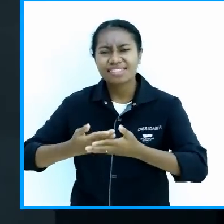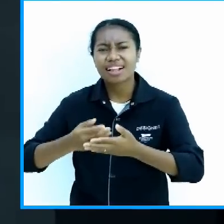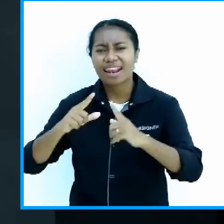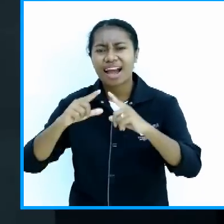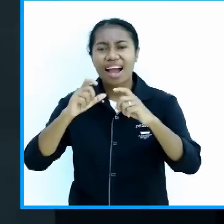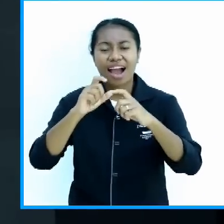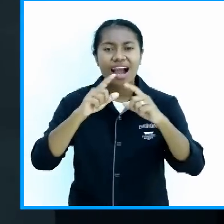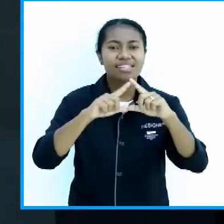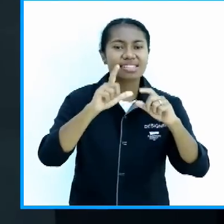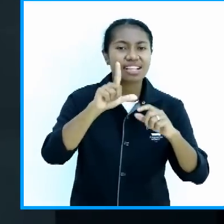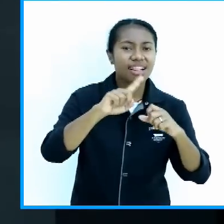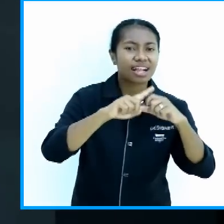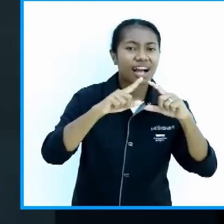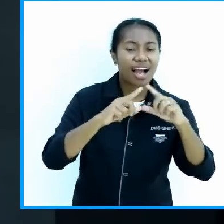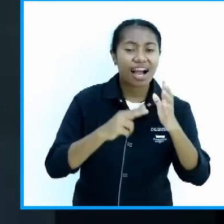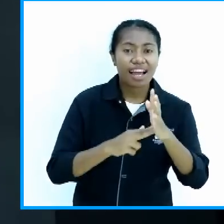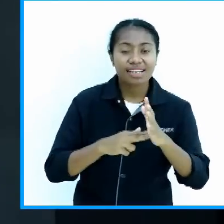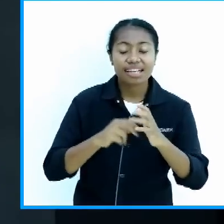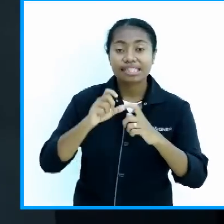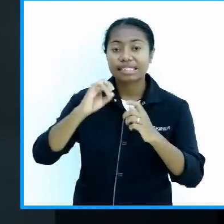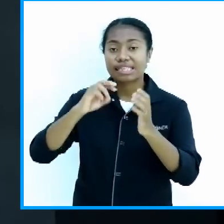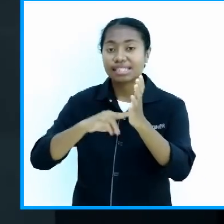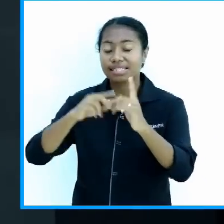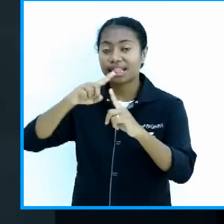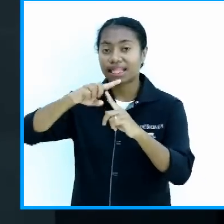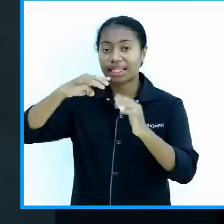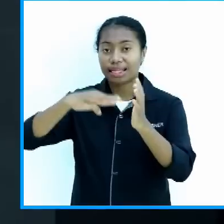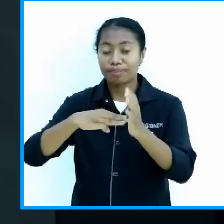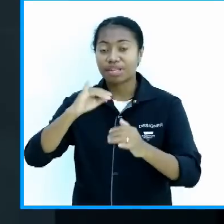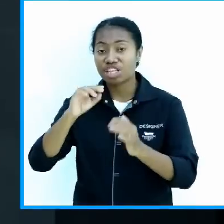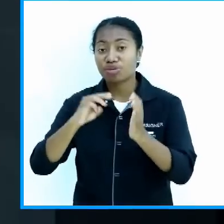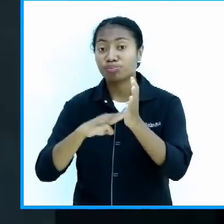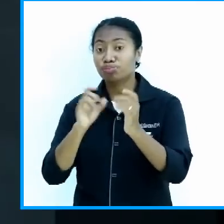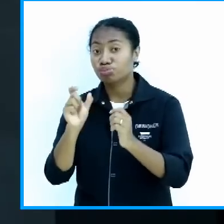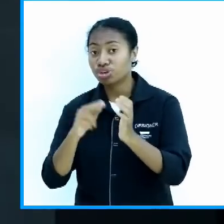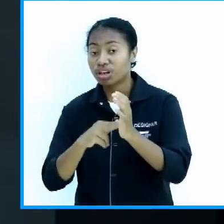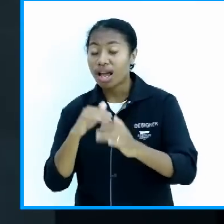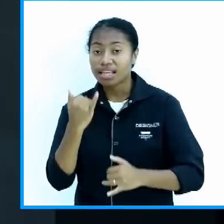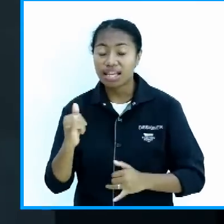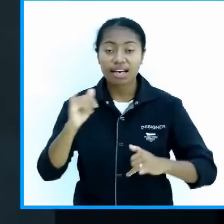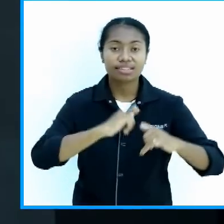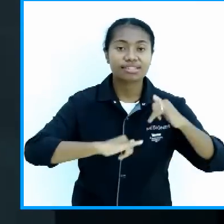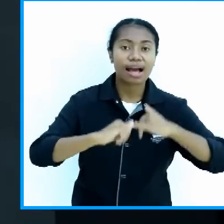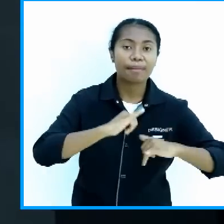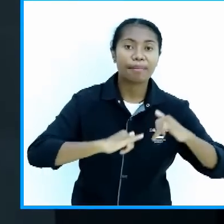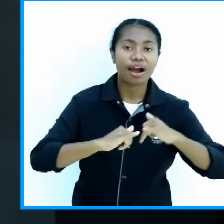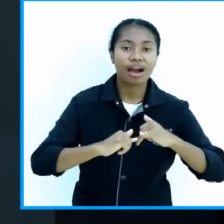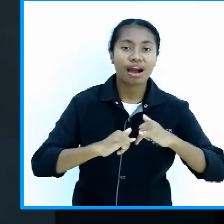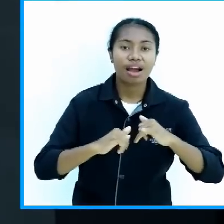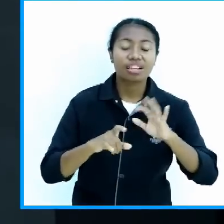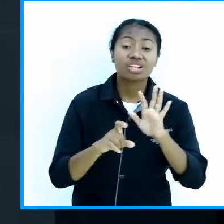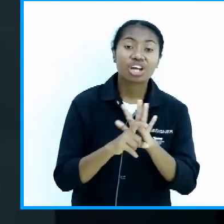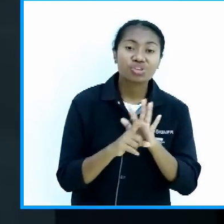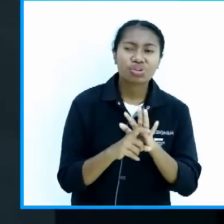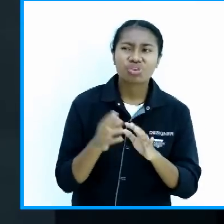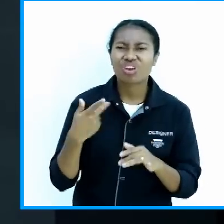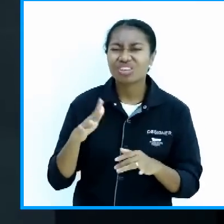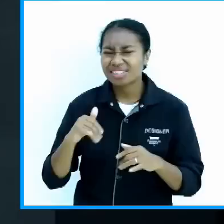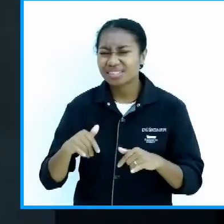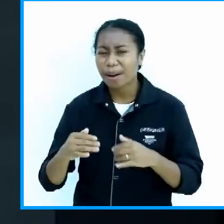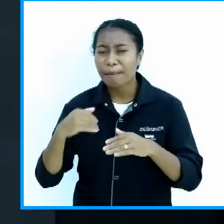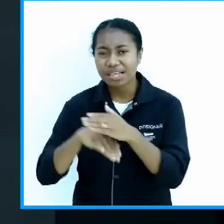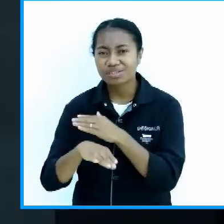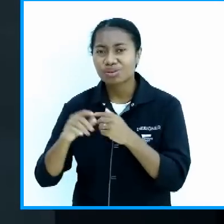Sehingga nanti walaupun sekarang kita hanya berhadapan dengan kepalanya, tapi nanti kemudian virus aslinya datang, kita sudah siap untuk menghadapi virus